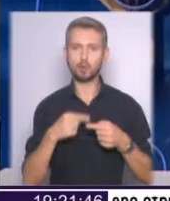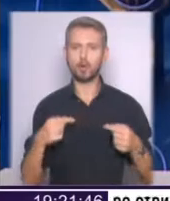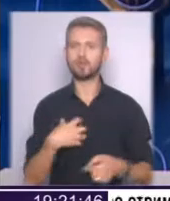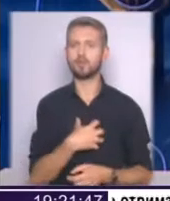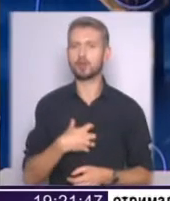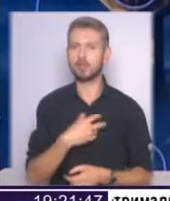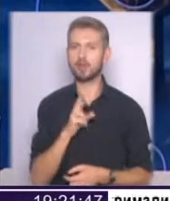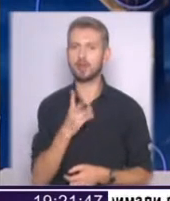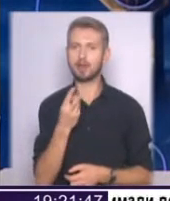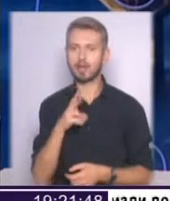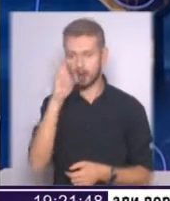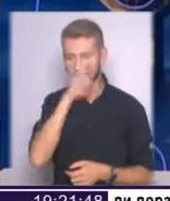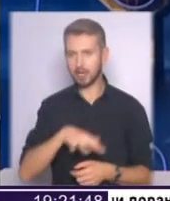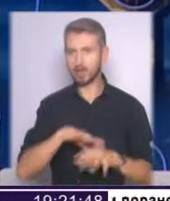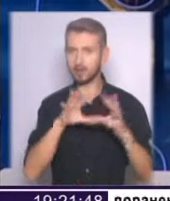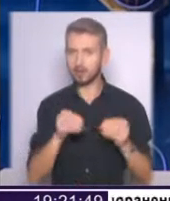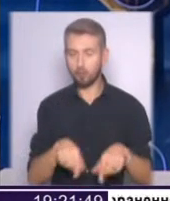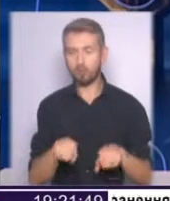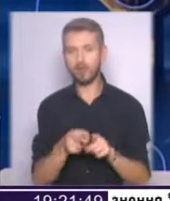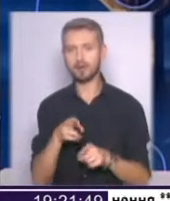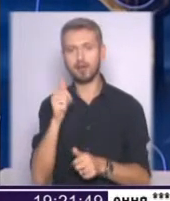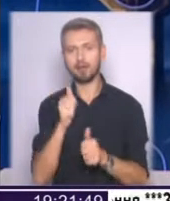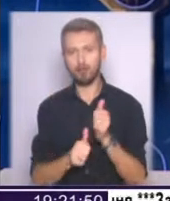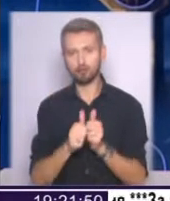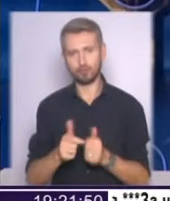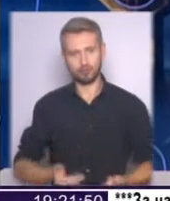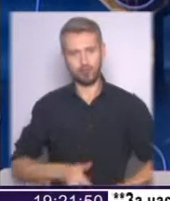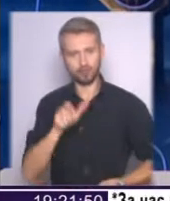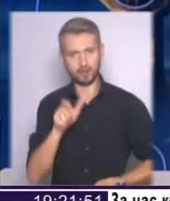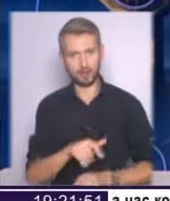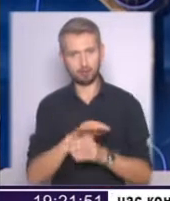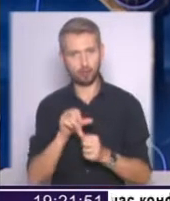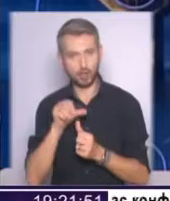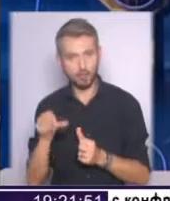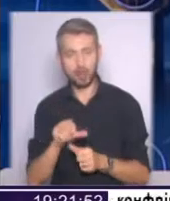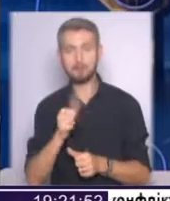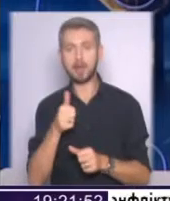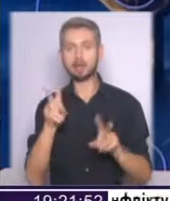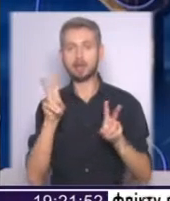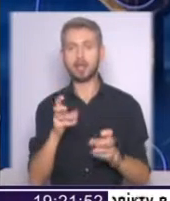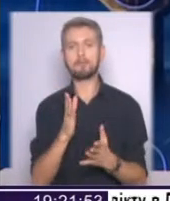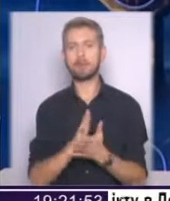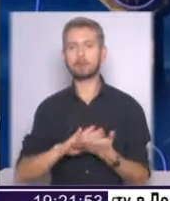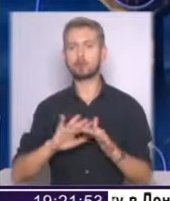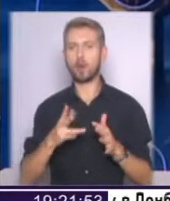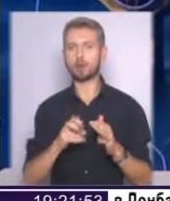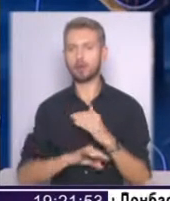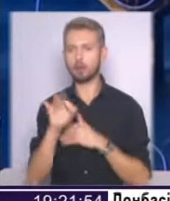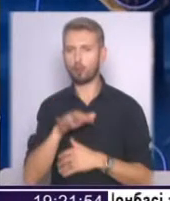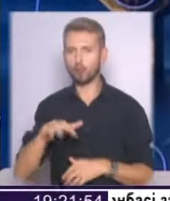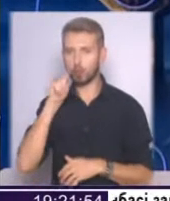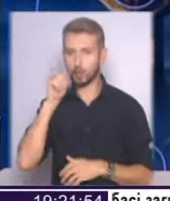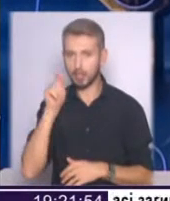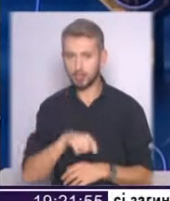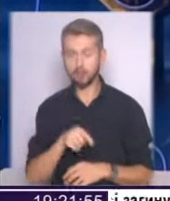важливі як для країни в цілому, так і для кожного її мешканця, зокрема. Першою із таких тем, безумовно, є ситуація на сході країни. І з